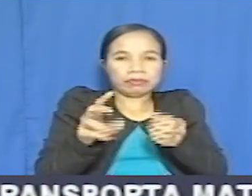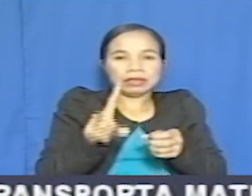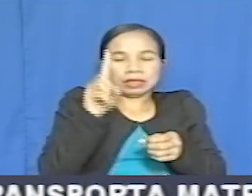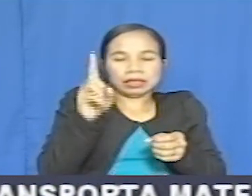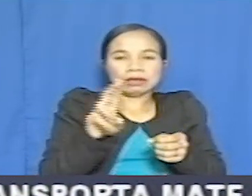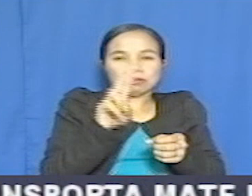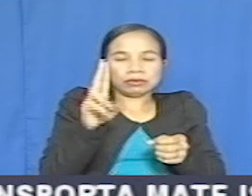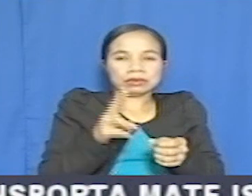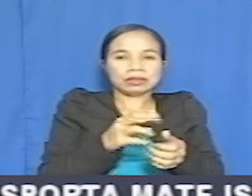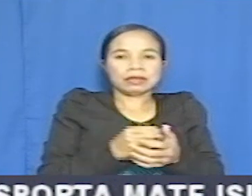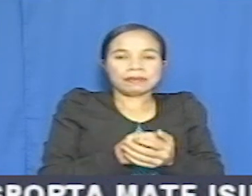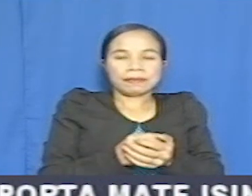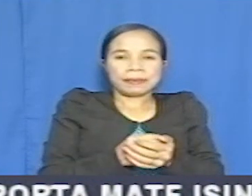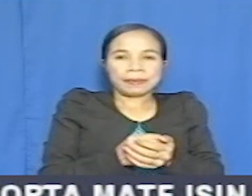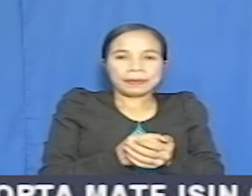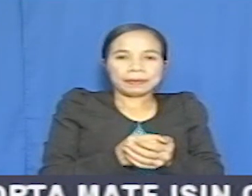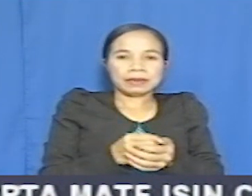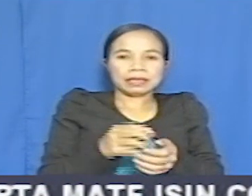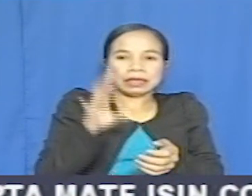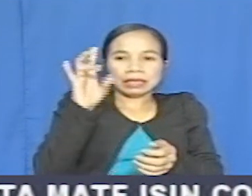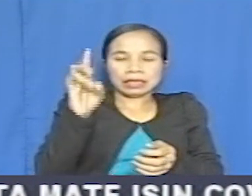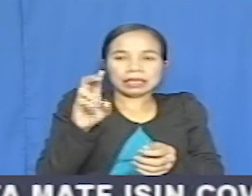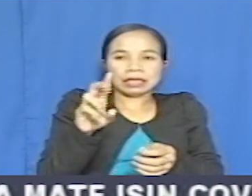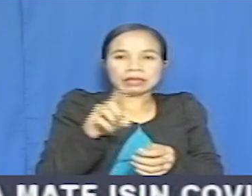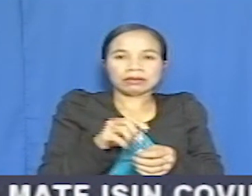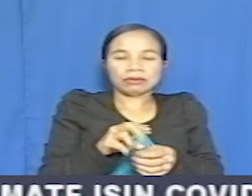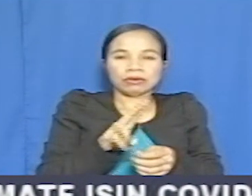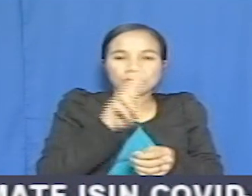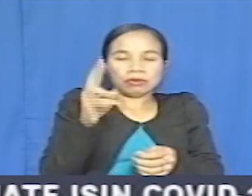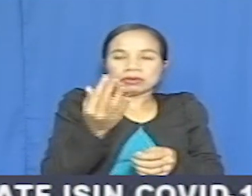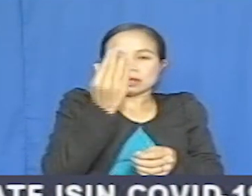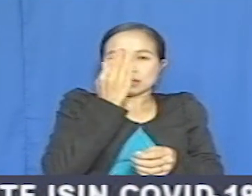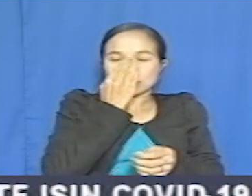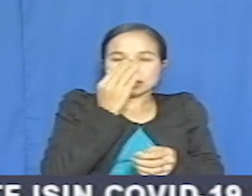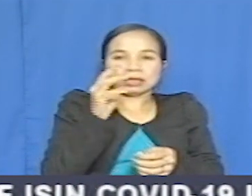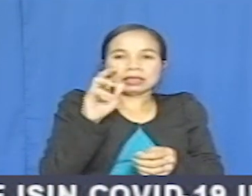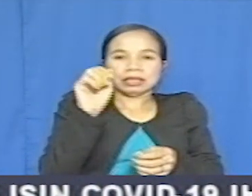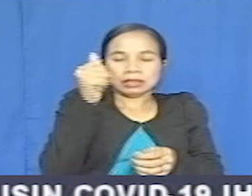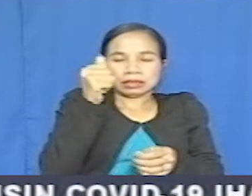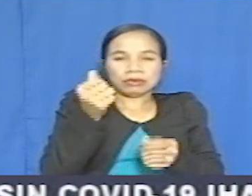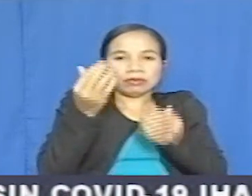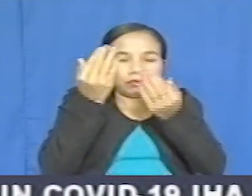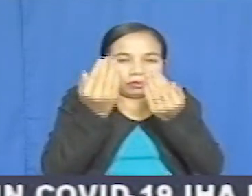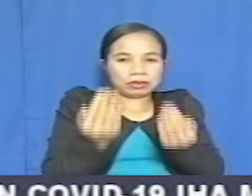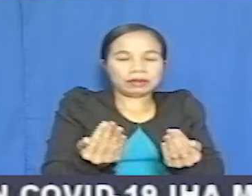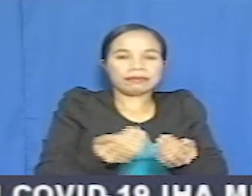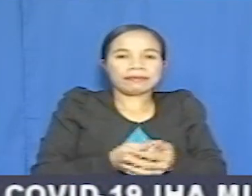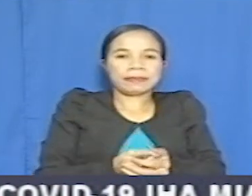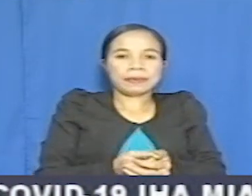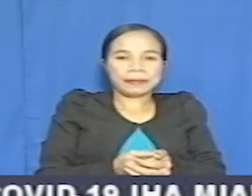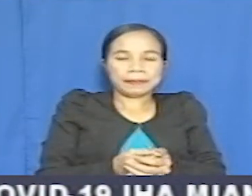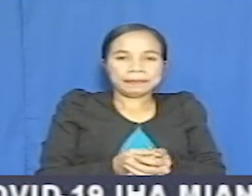ventilador, Hitu usa oxigênio, Sanulu moderado, tolu leve. No nain rua